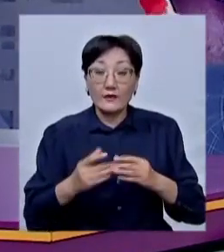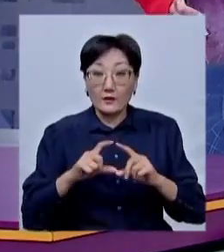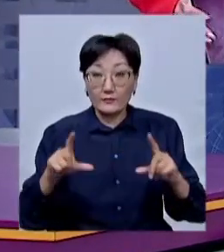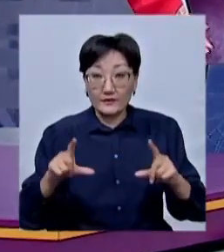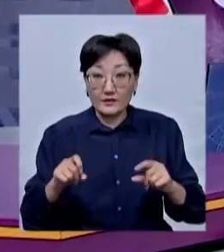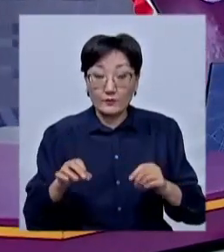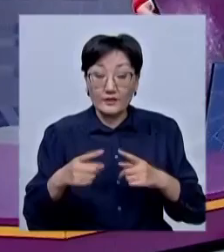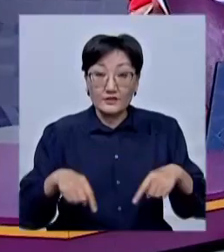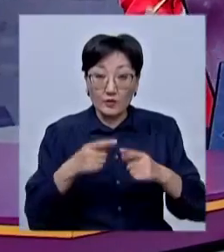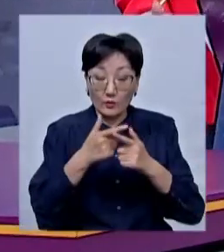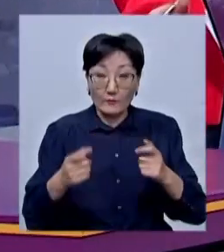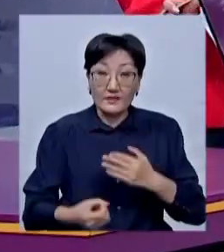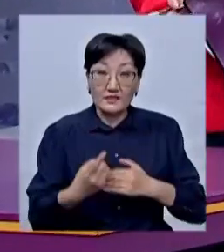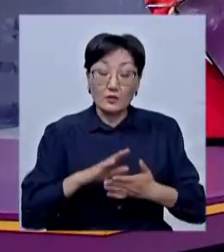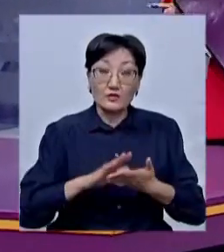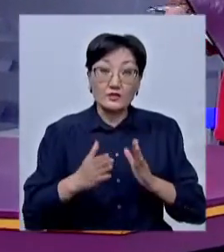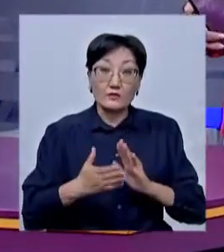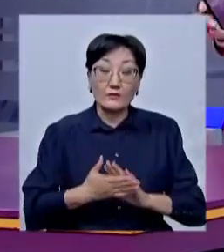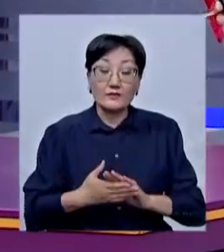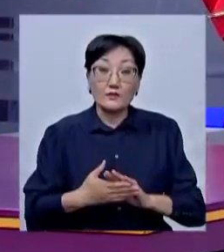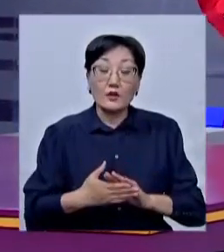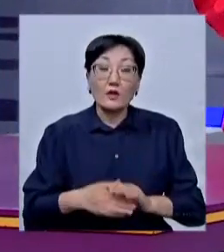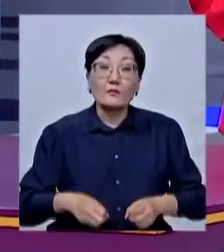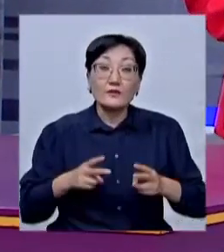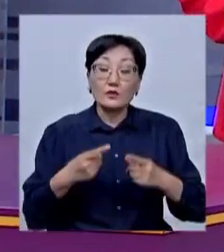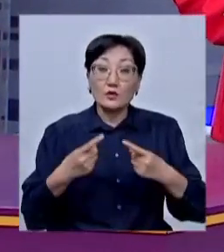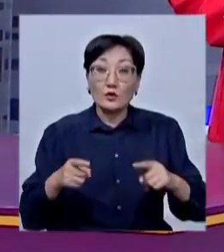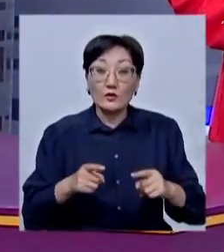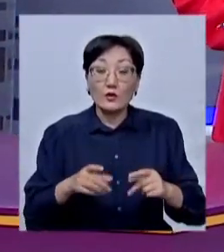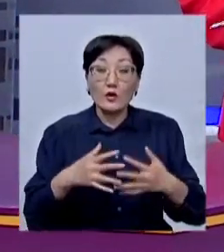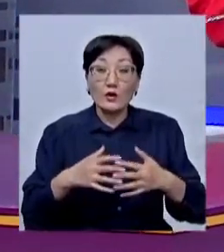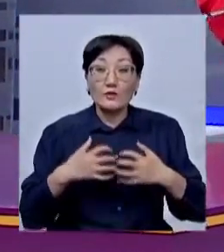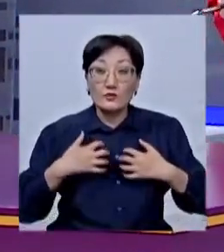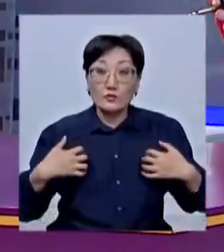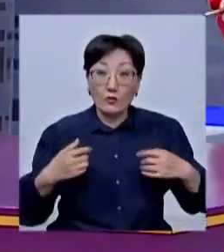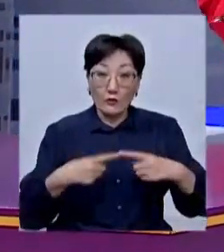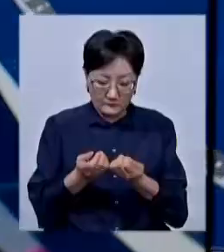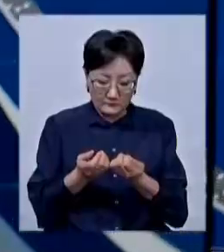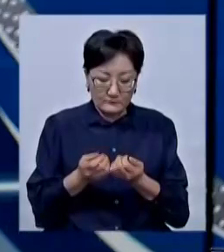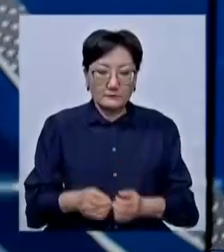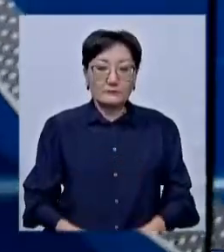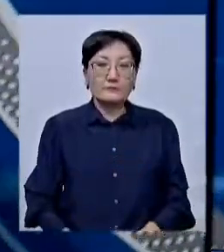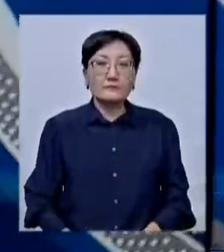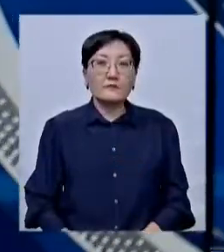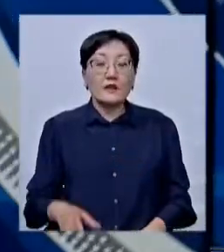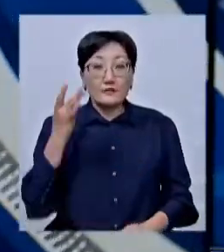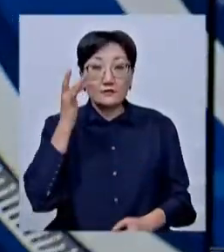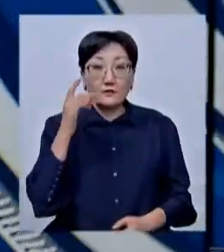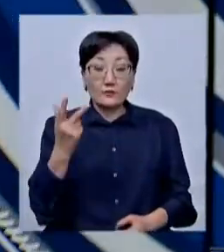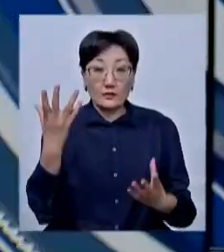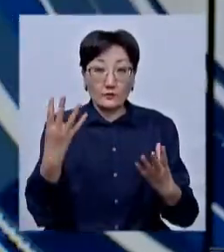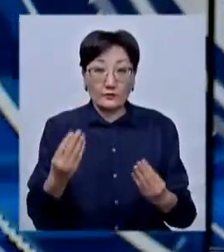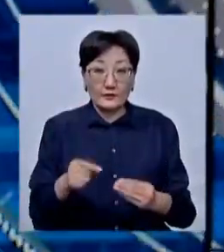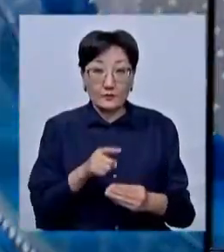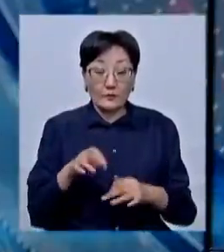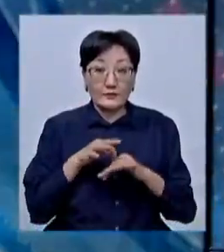организации заявили, что возникшая ситуация ставит под угрозу другие зоофермы Европы. В США третий день